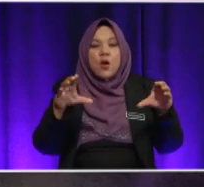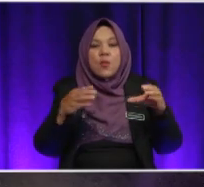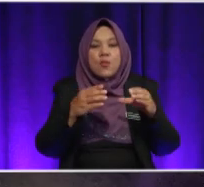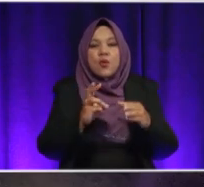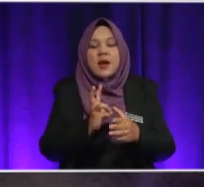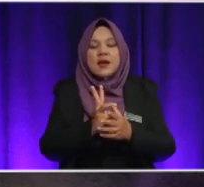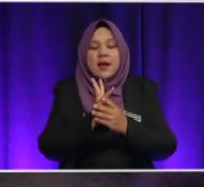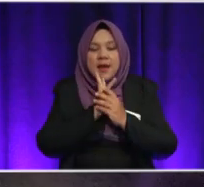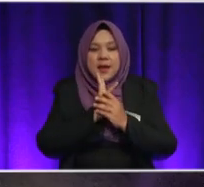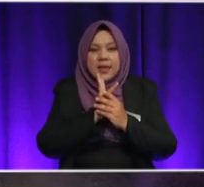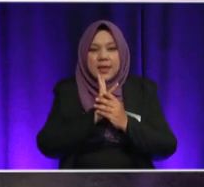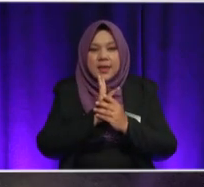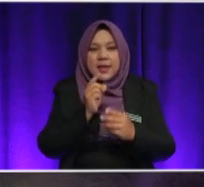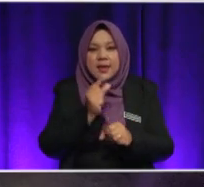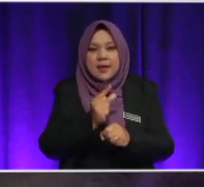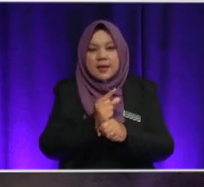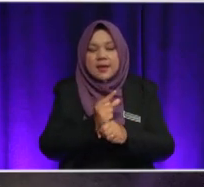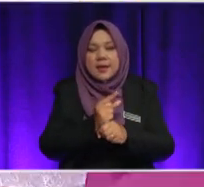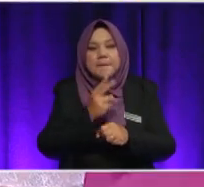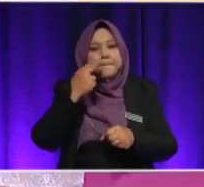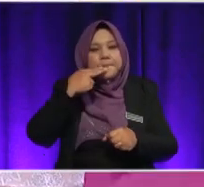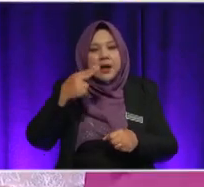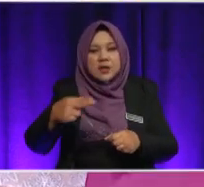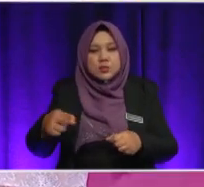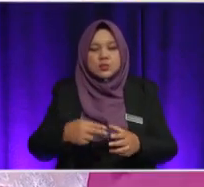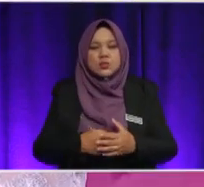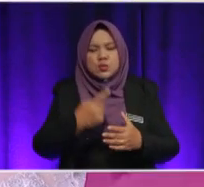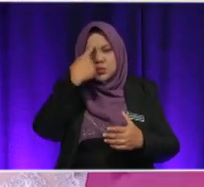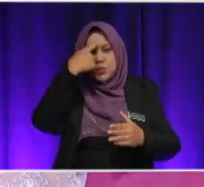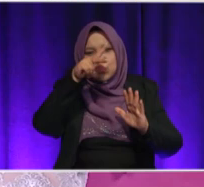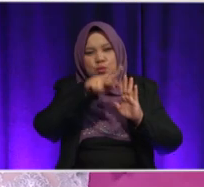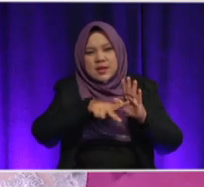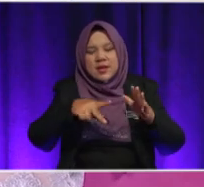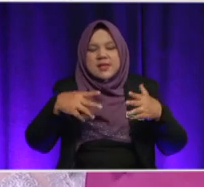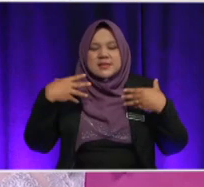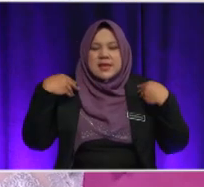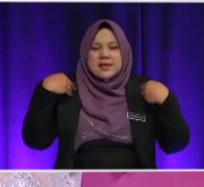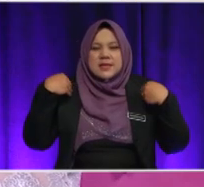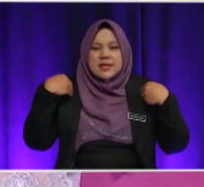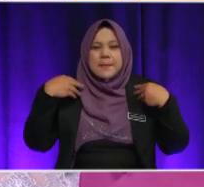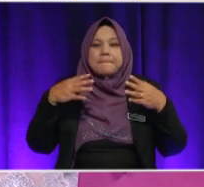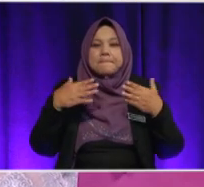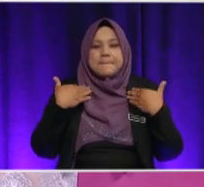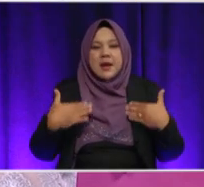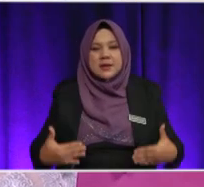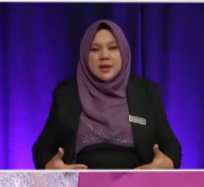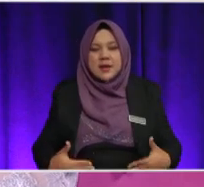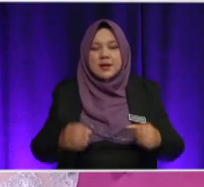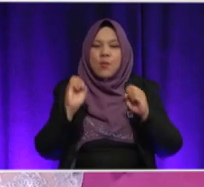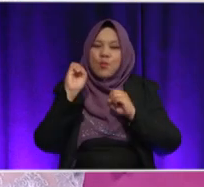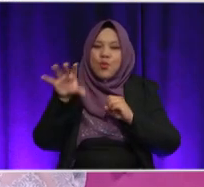haleyo madu nah yang bagus untuk memiliki kaki-kaki badan dan juga membuang angin dalam Badan